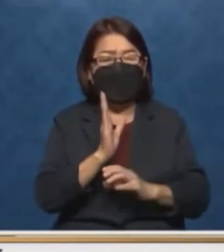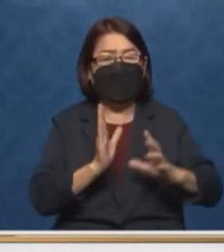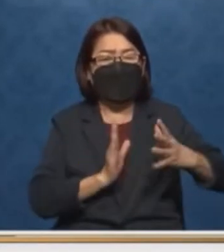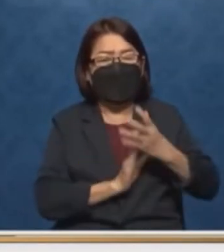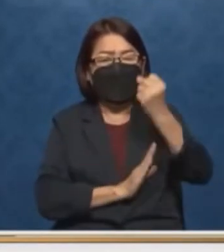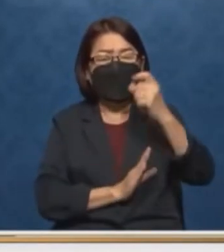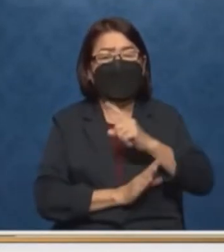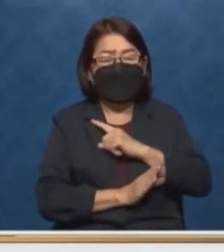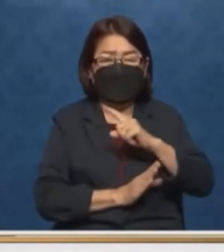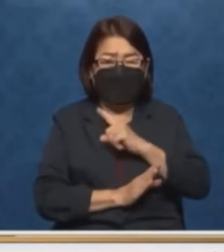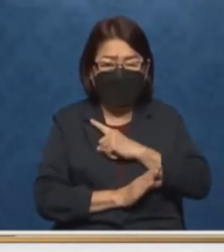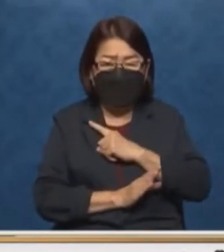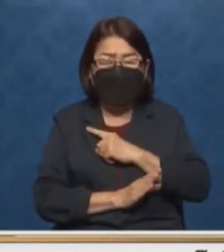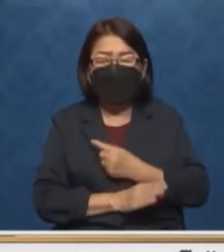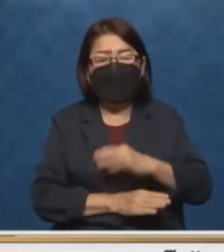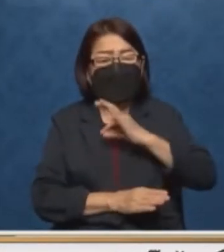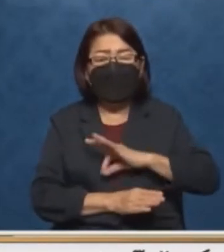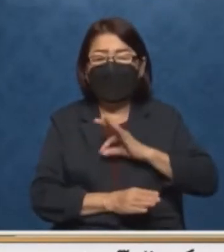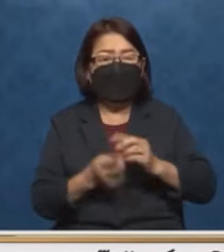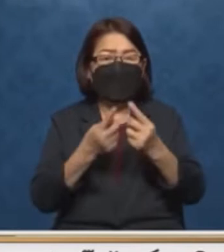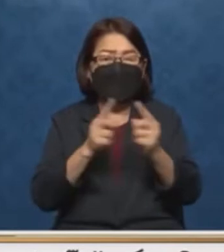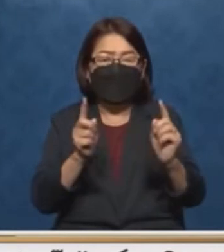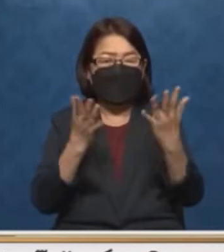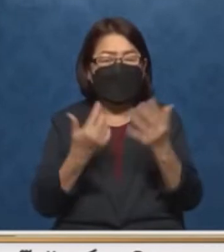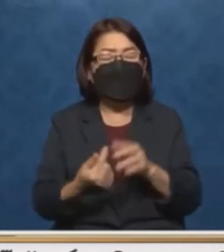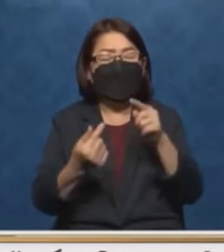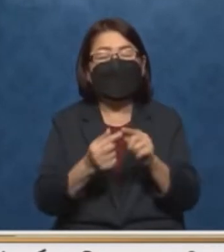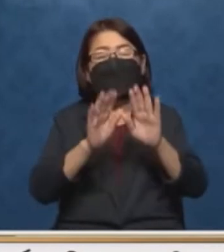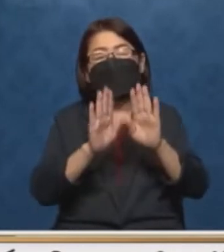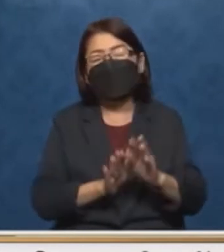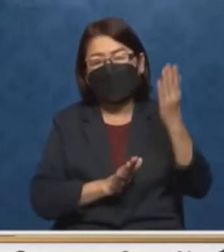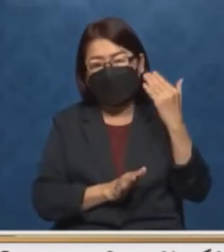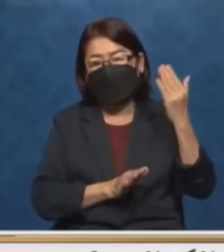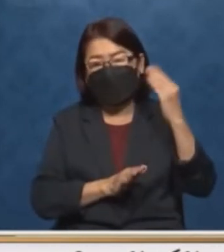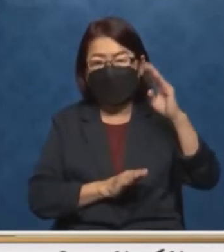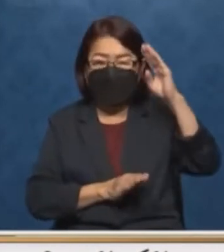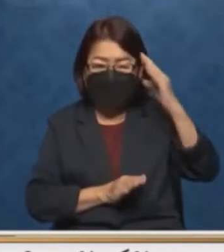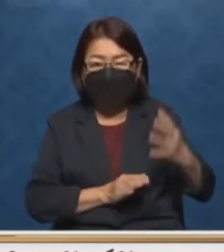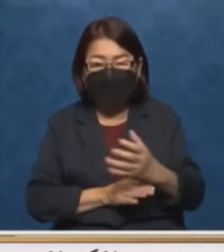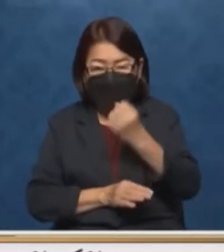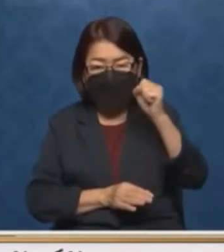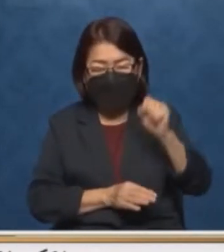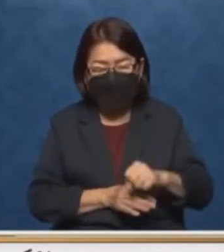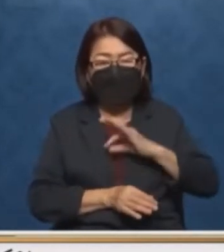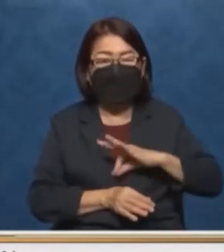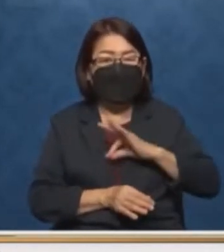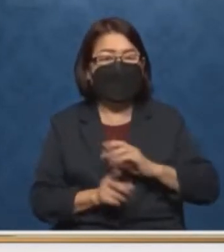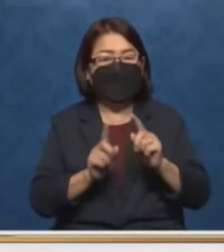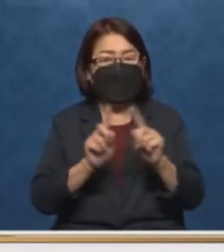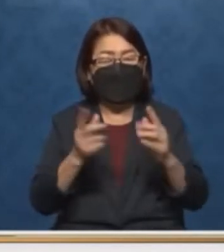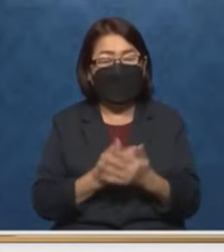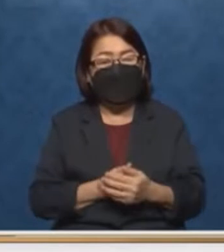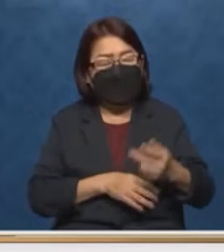ซึ่งก็ไม่น่าแปลกครับในสภาวะของการบริหารจัดการในยุคของคสชทำทานครับท่าน